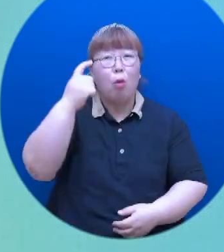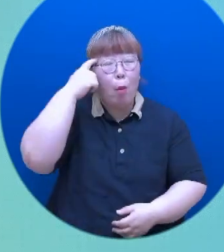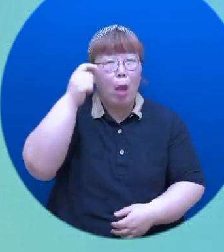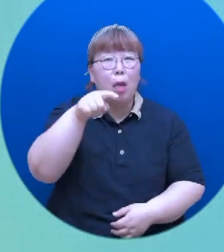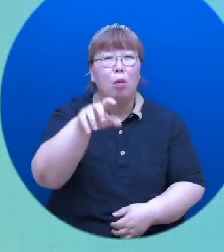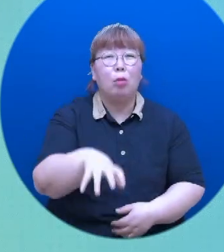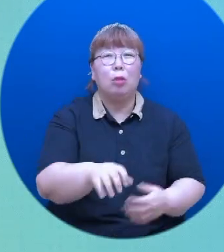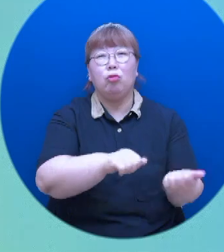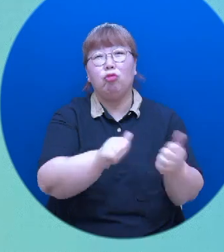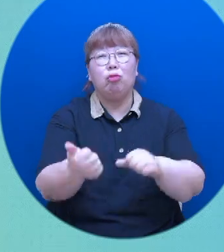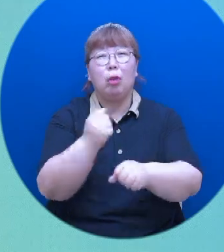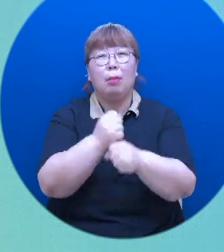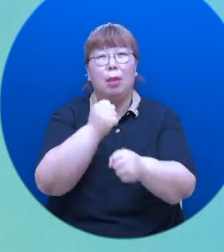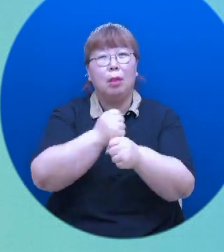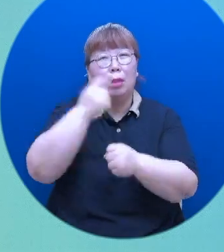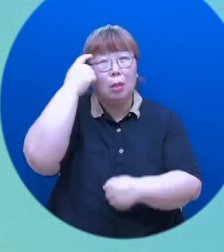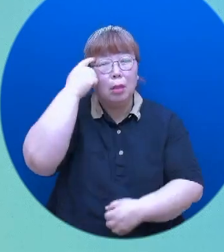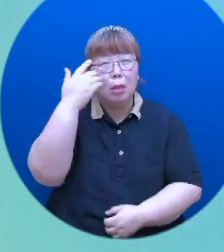있죠.